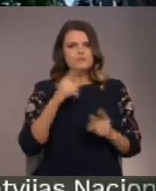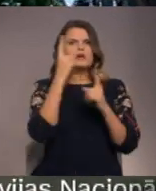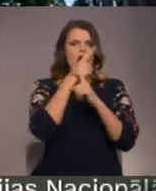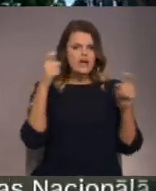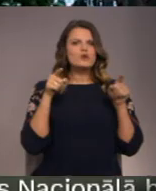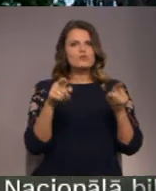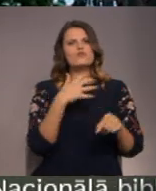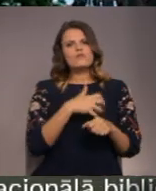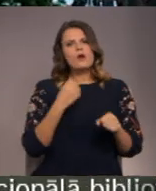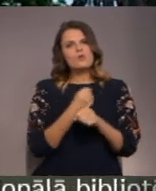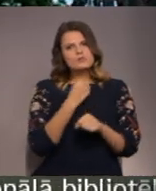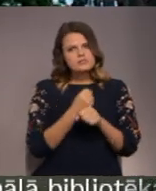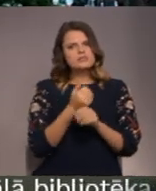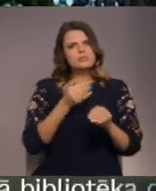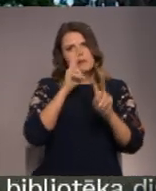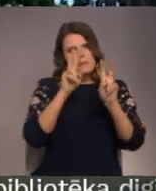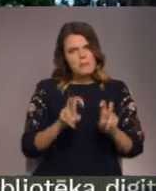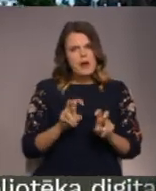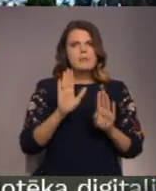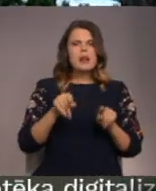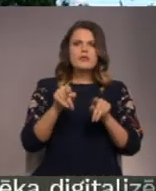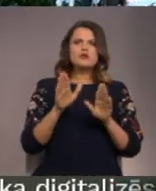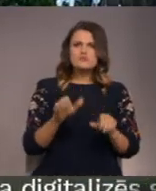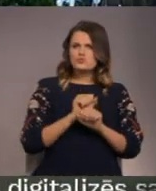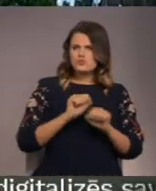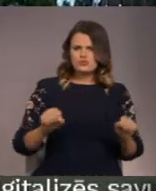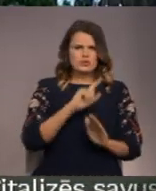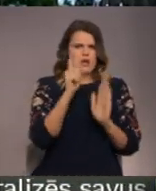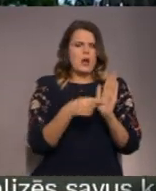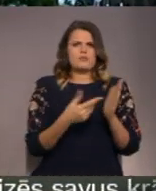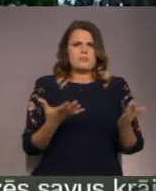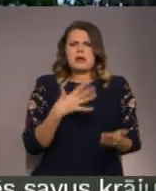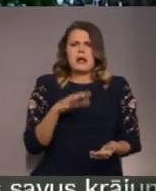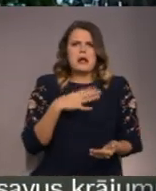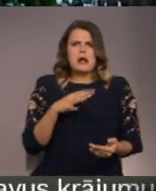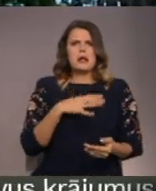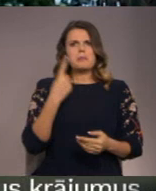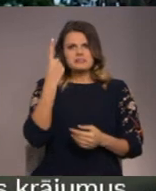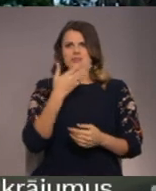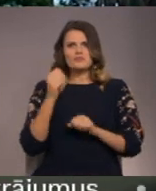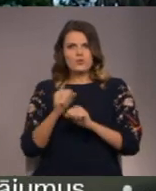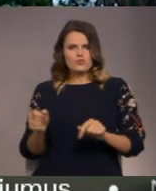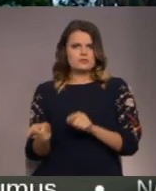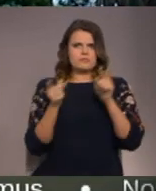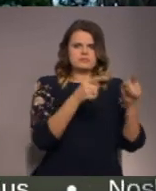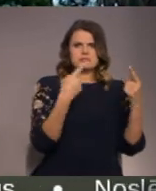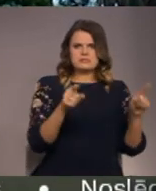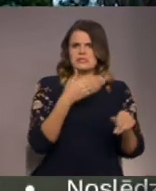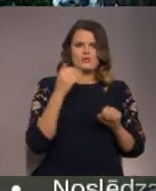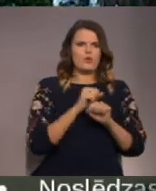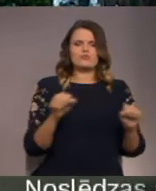ka tur ir jāuztais mājasdarbs, pirms tā vieta ir paliek droša. Ir jautājums no mūsu puses, kāpēc vienu nedrošu vietu pārcelt uz citu nedrošu